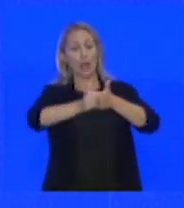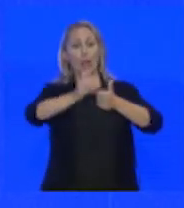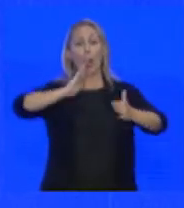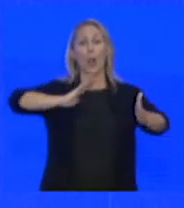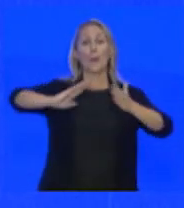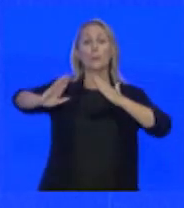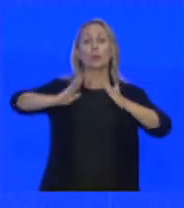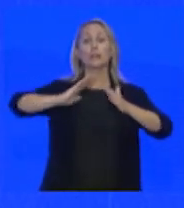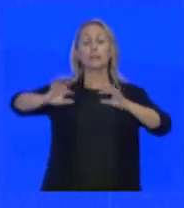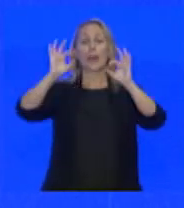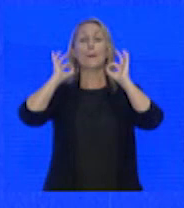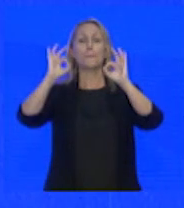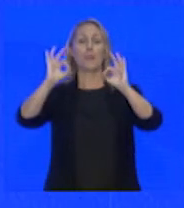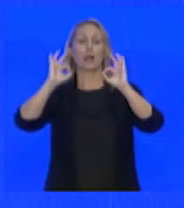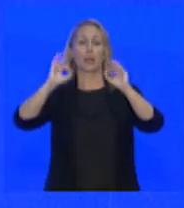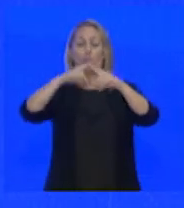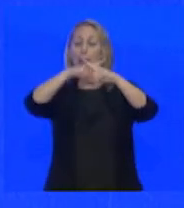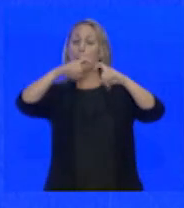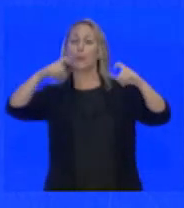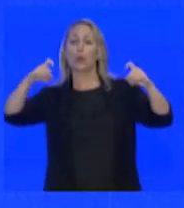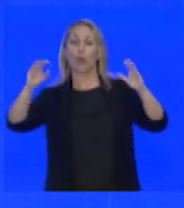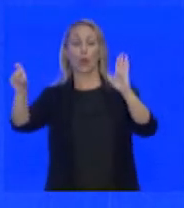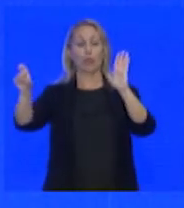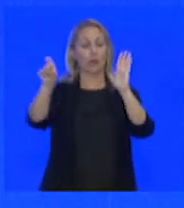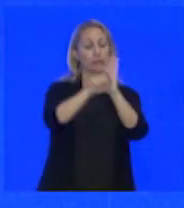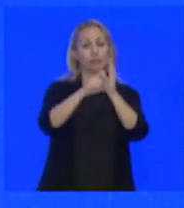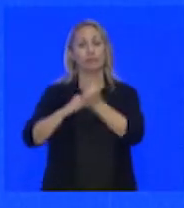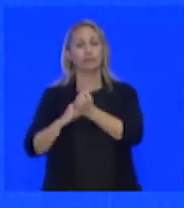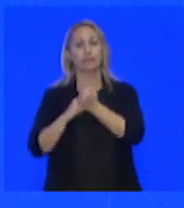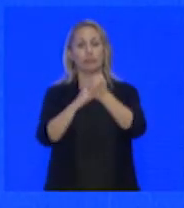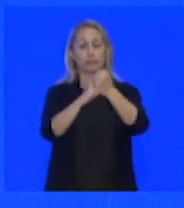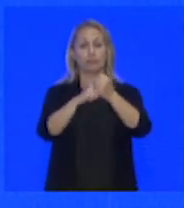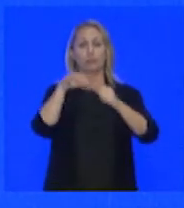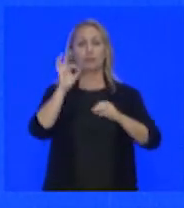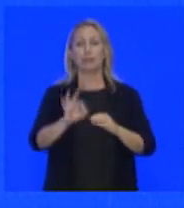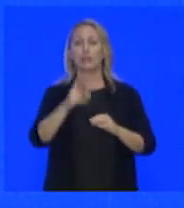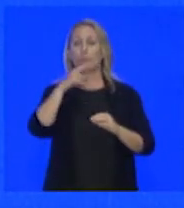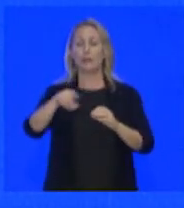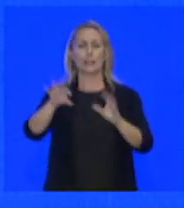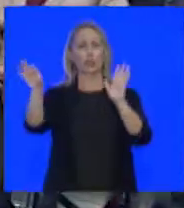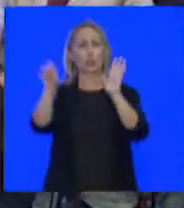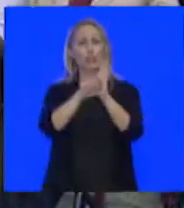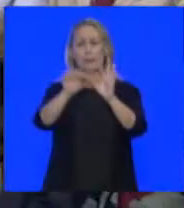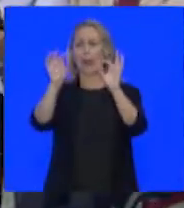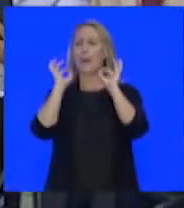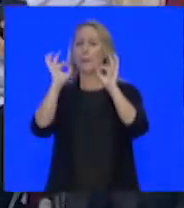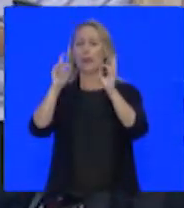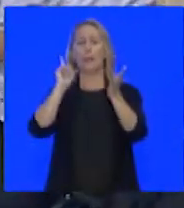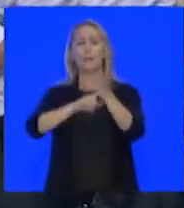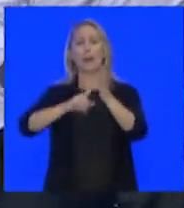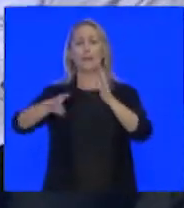ενίσχυση των μακεδονικών προϊόντων με τη δημιουργία και διεθνή πιστοποίηση ενός συλλογικού σήματος για αυτά.